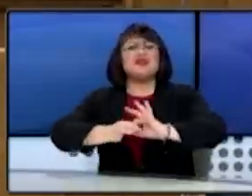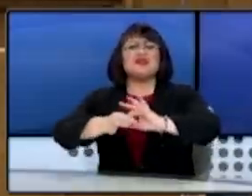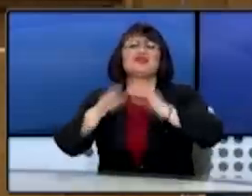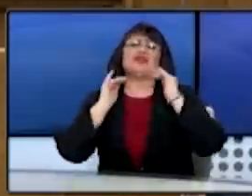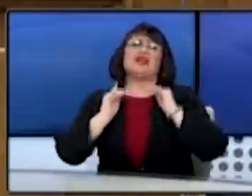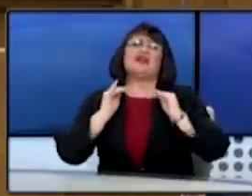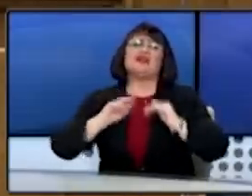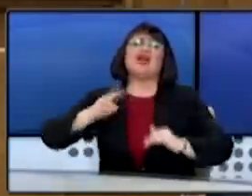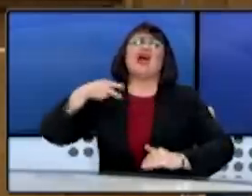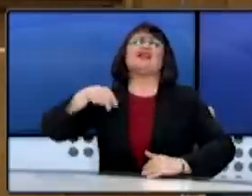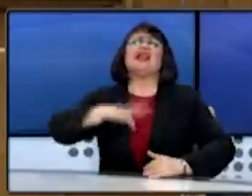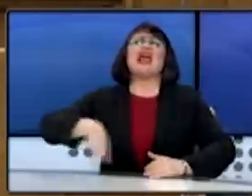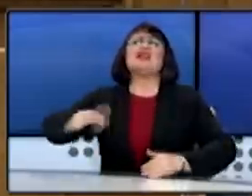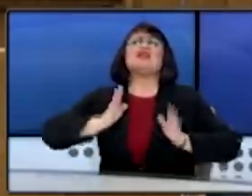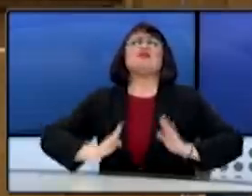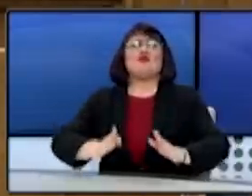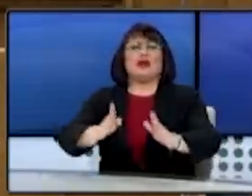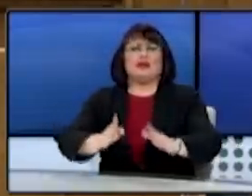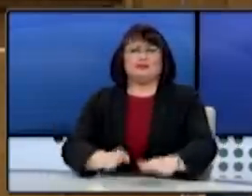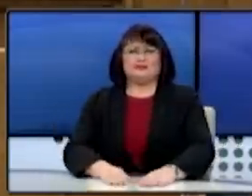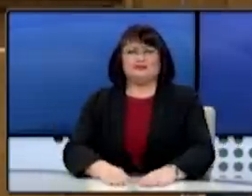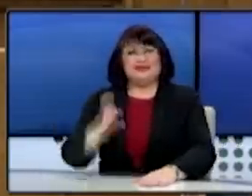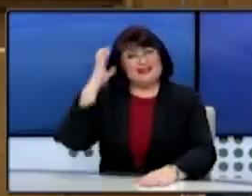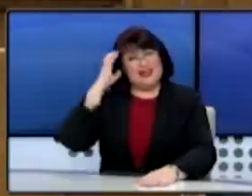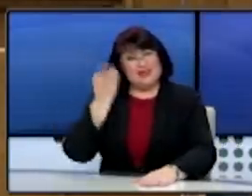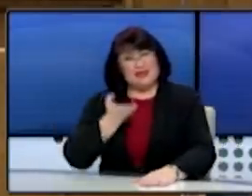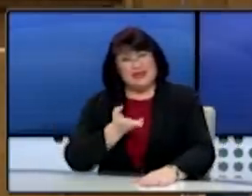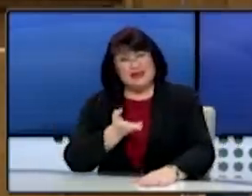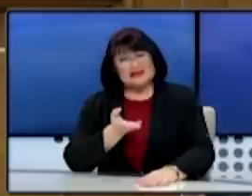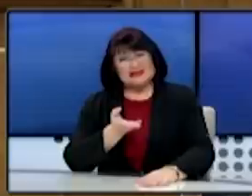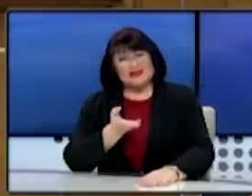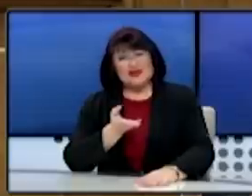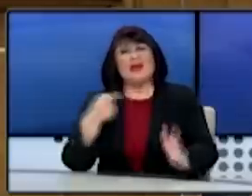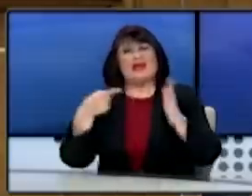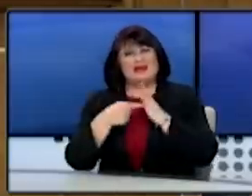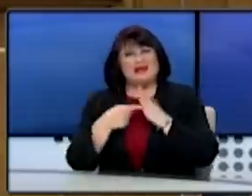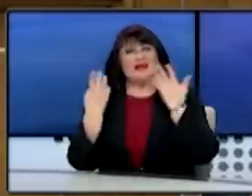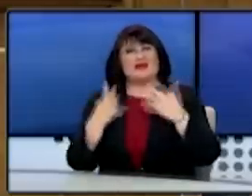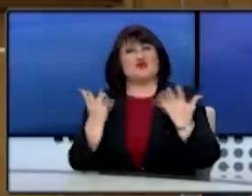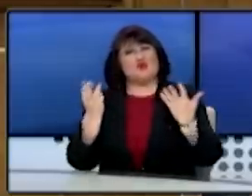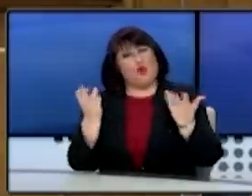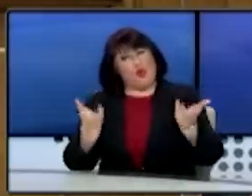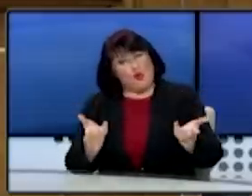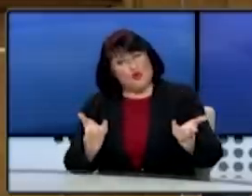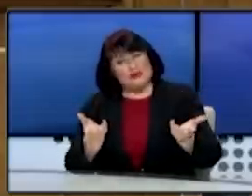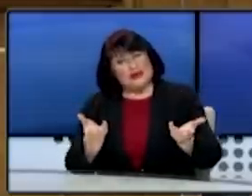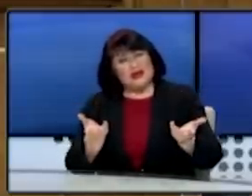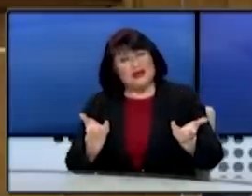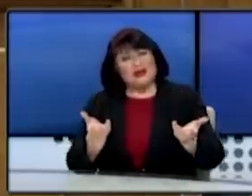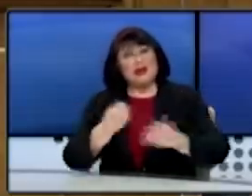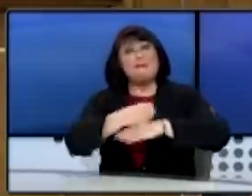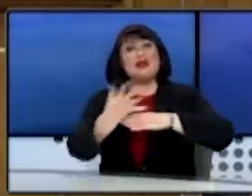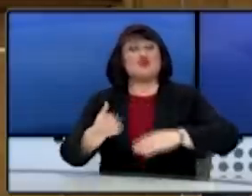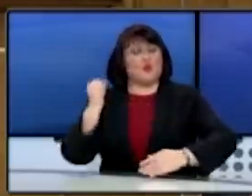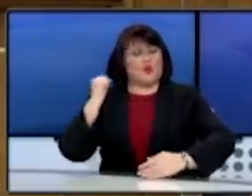ίδια αντιλαϊκή πορεία. Θέλετε να θυμηθούμε τη δεκαετία του 80, όταν το κρατεό